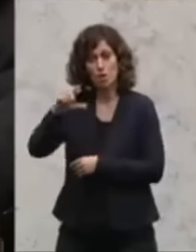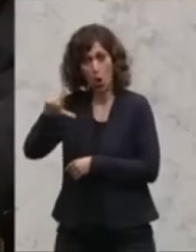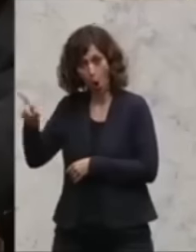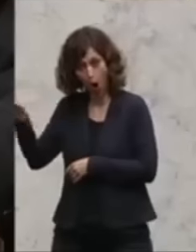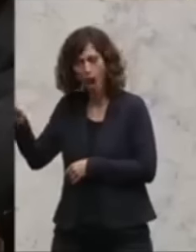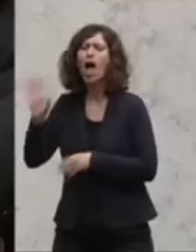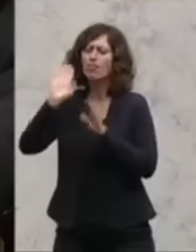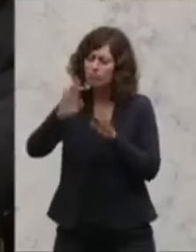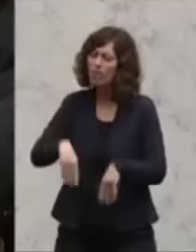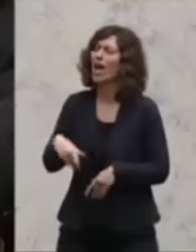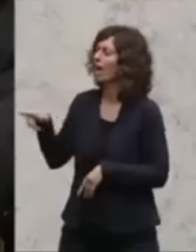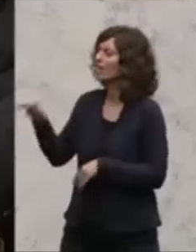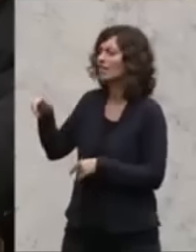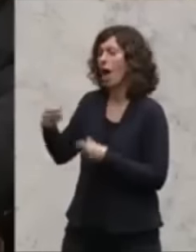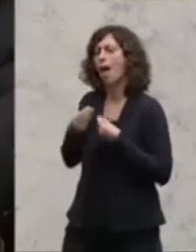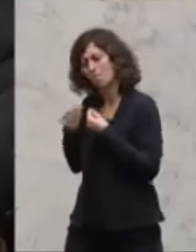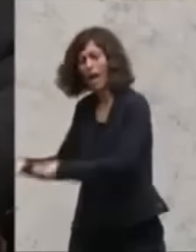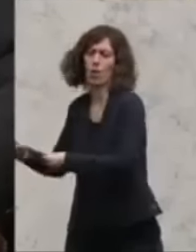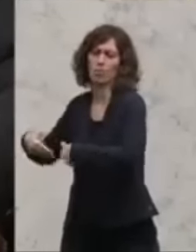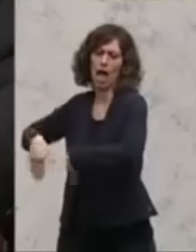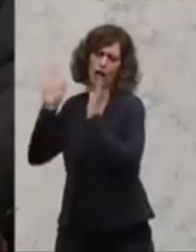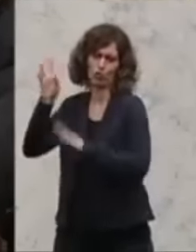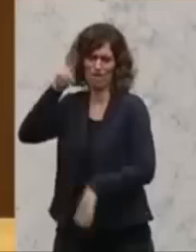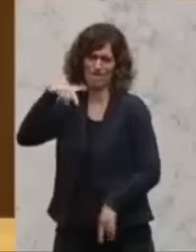politisches Asyl in Wien verdient.